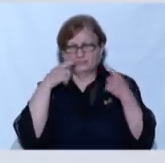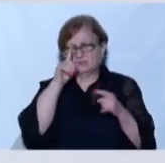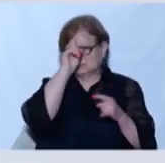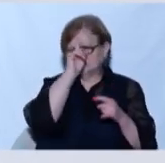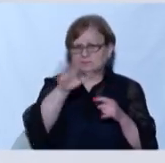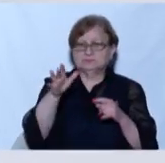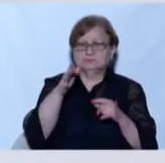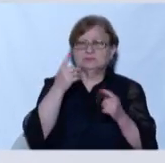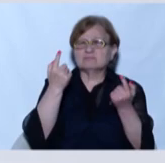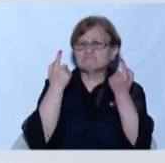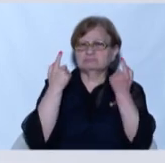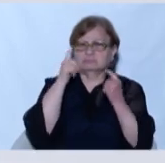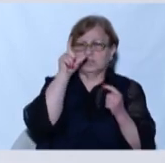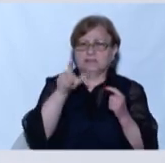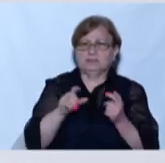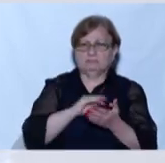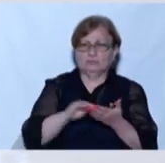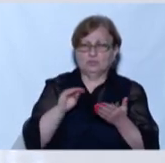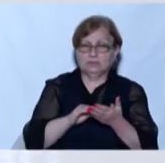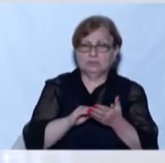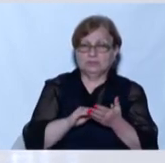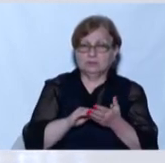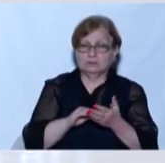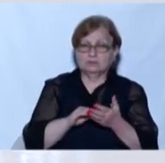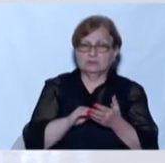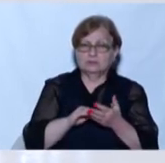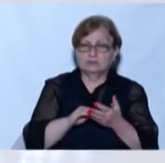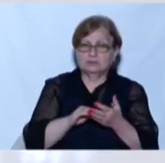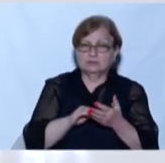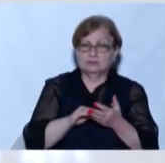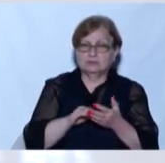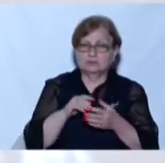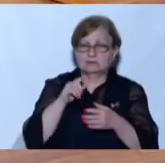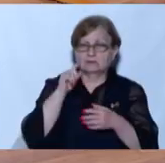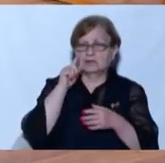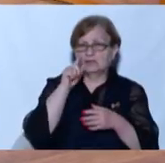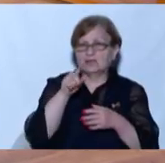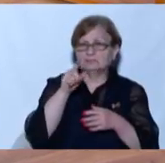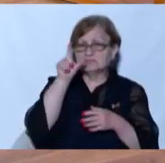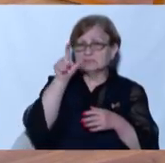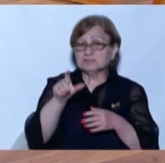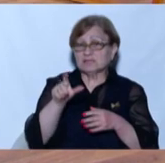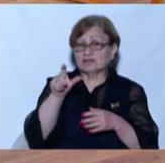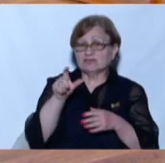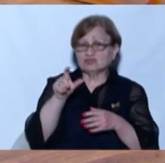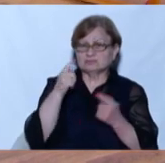არის ბუმბერაზი. აი რო ამბობ და კიდე სიტყვები შეიძლება არ დაგვენანოს მის მიმართ და ეს არის